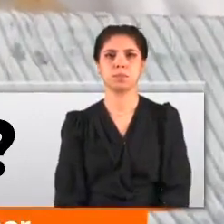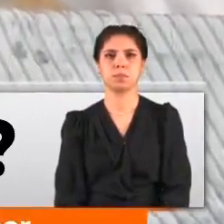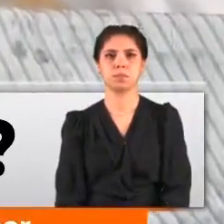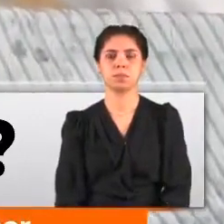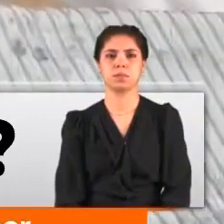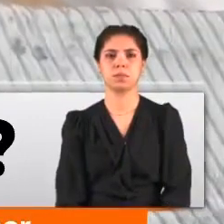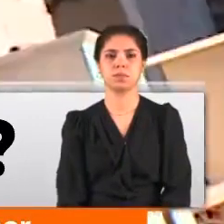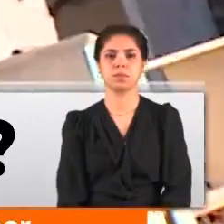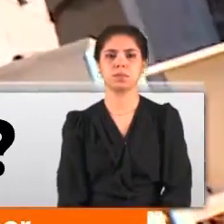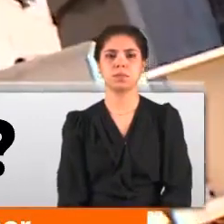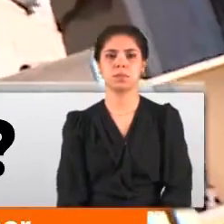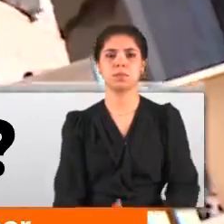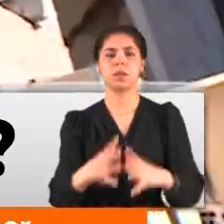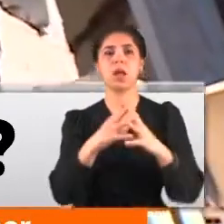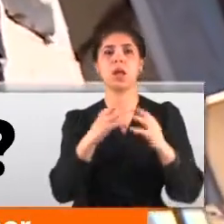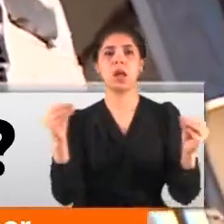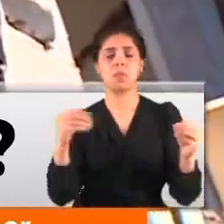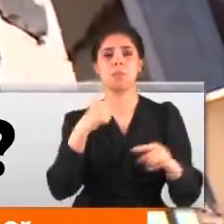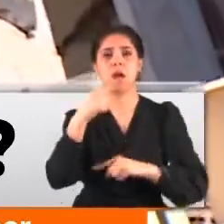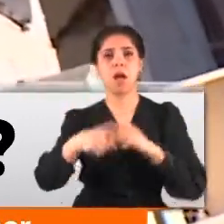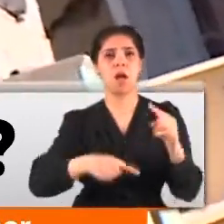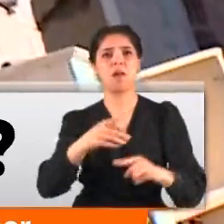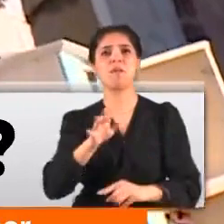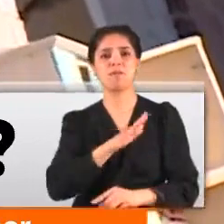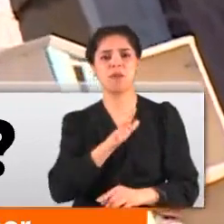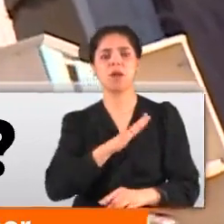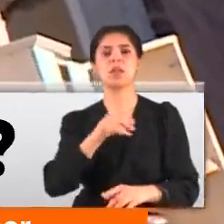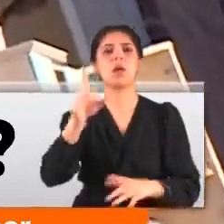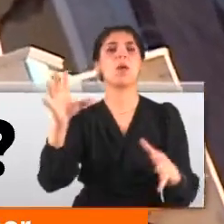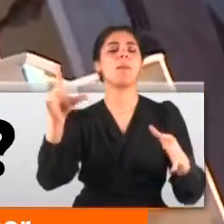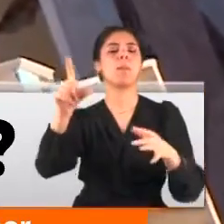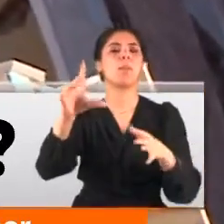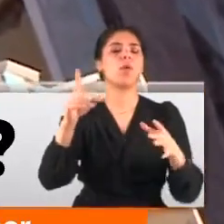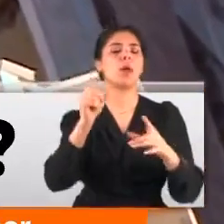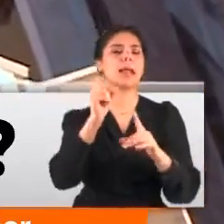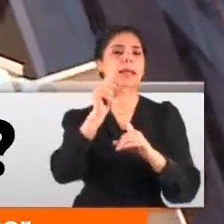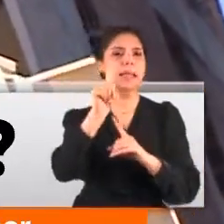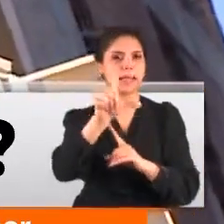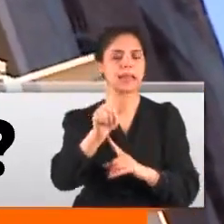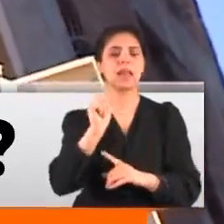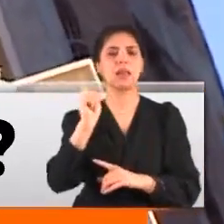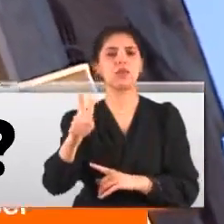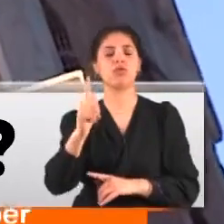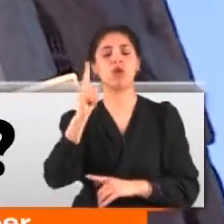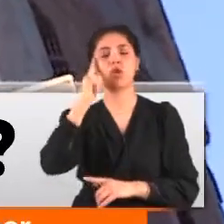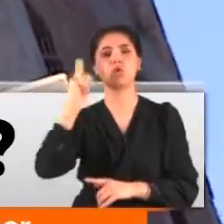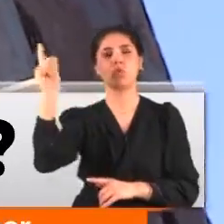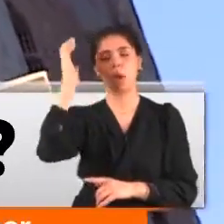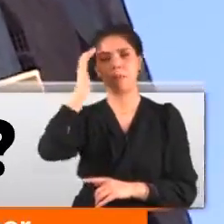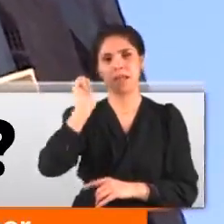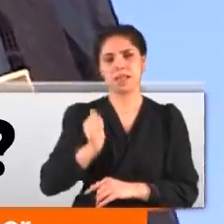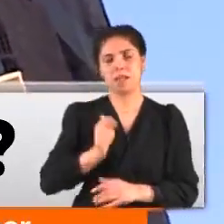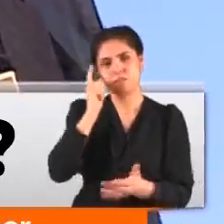Ekber. Kayıplarını arayanların bulundukları il veya ilçelerdeki Cumhuriyet Başsavcılıklarına başvuru yapması gerekiyor. Ardından